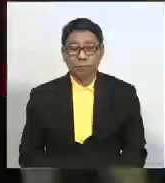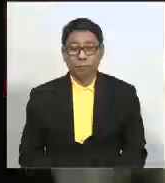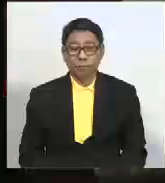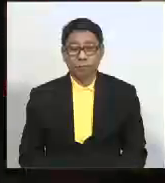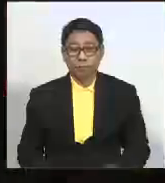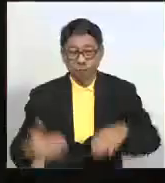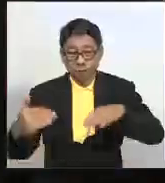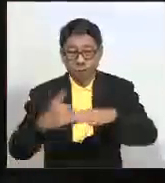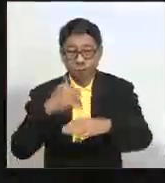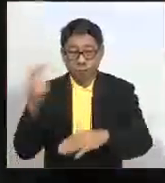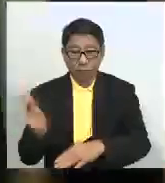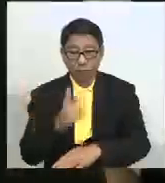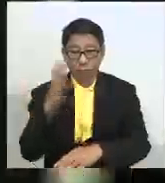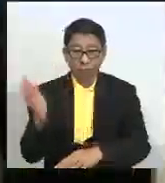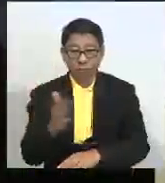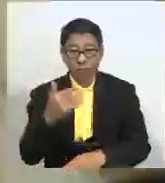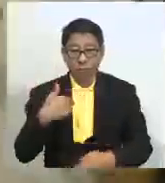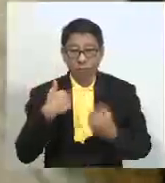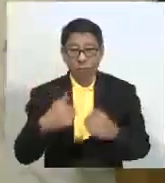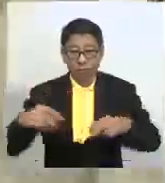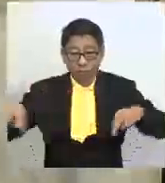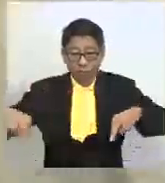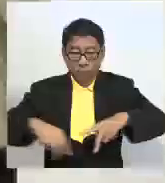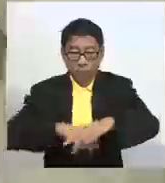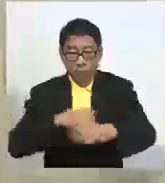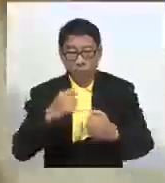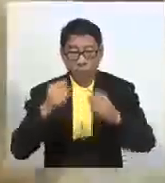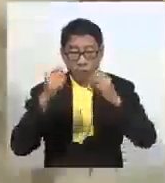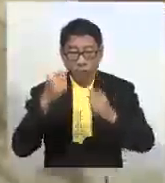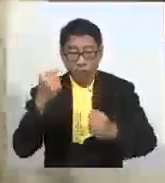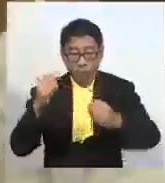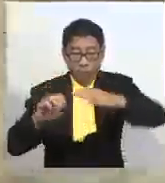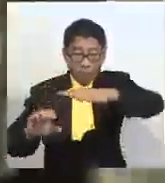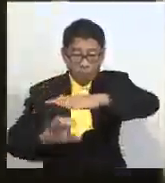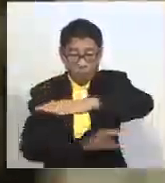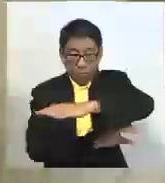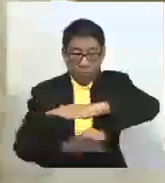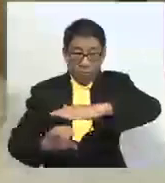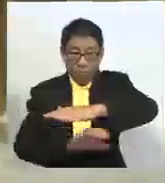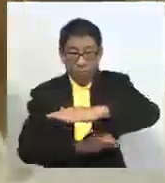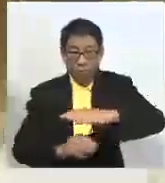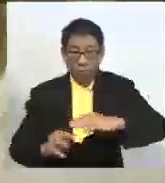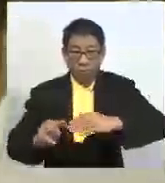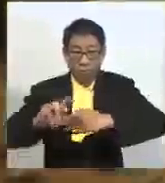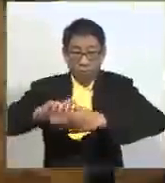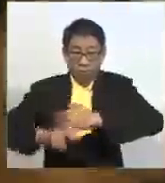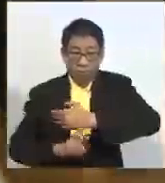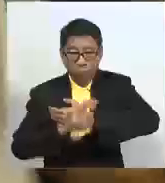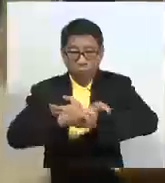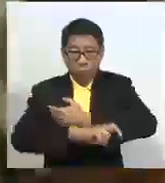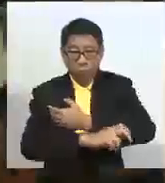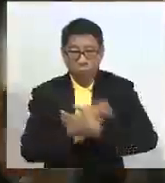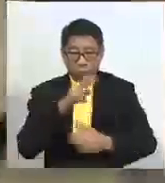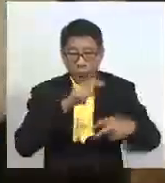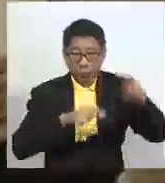จากถนนสีลมท่านนายกรัฐมนตรีเดินทางด้วยรถไฟฟ้าใต้ดินไปที่สถานีมังกรไปเยี่ยมชมกิจกรรม